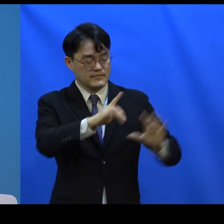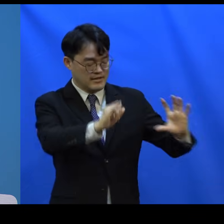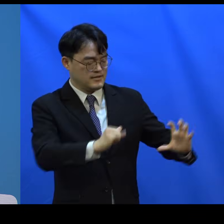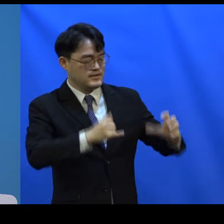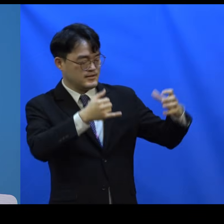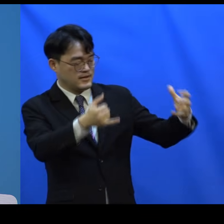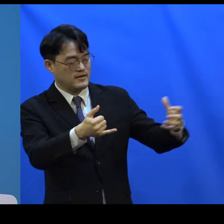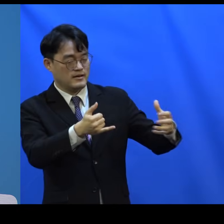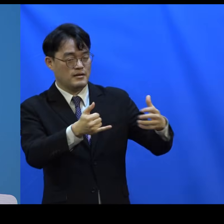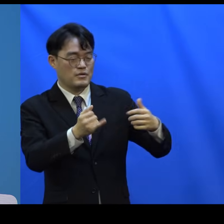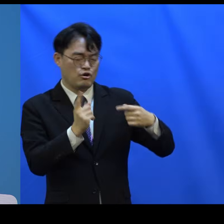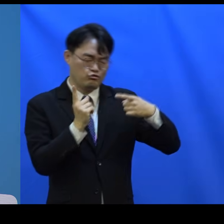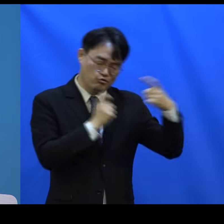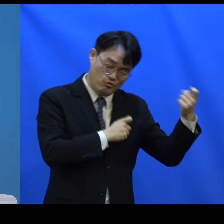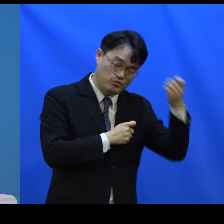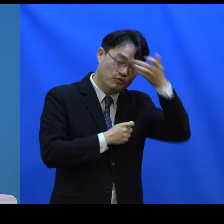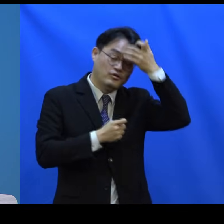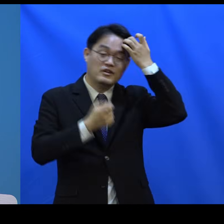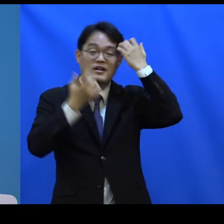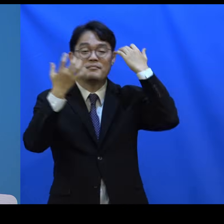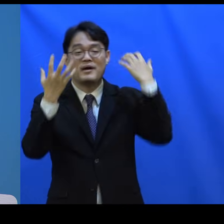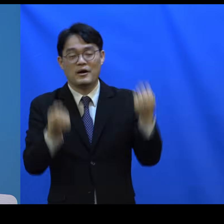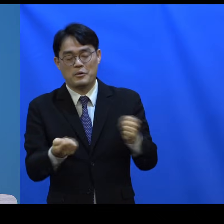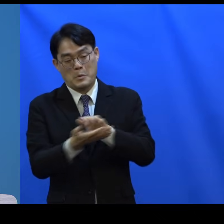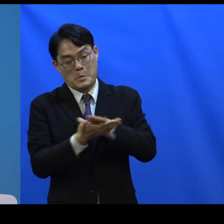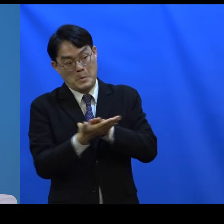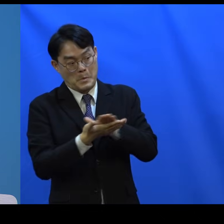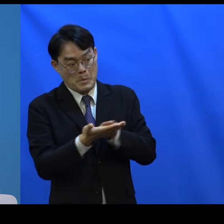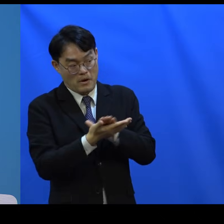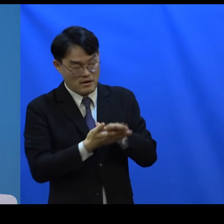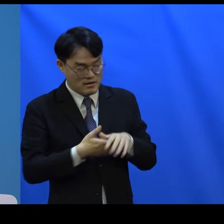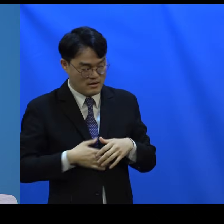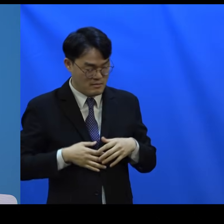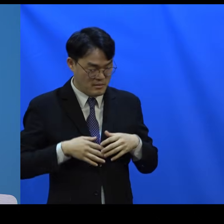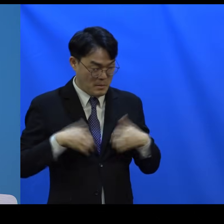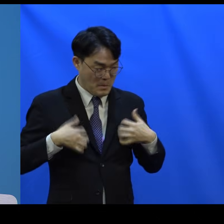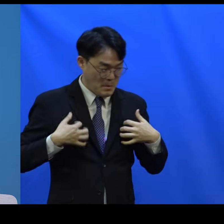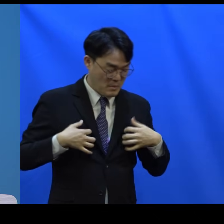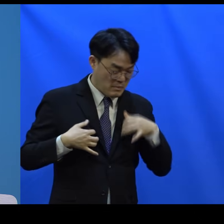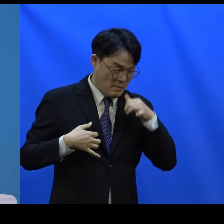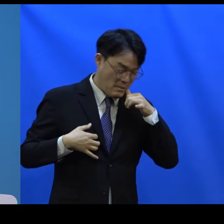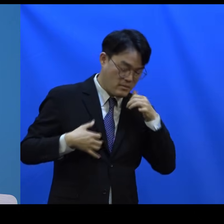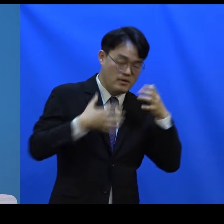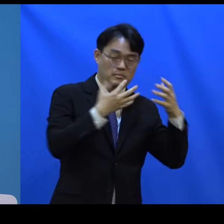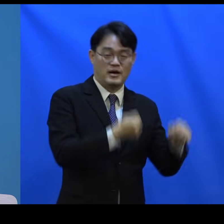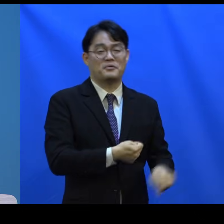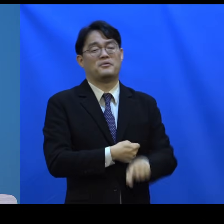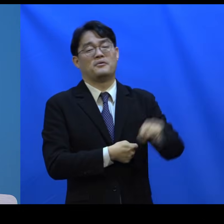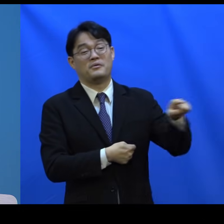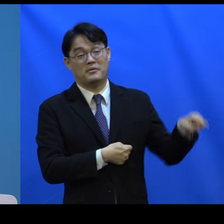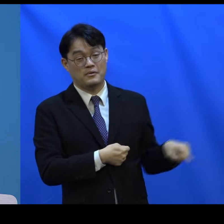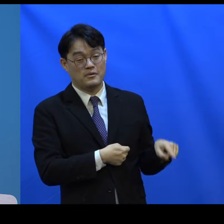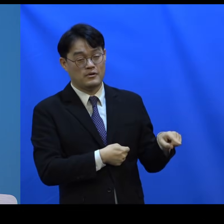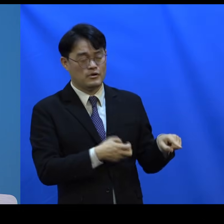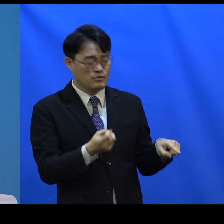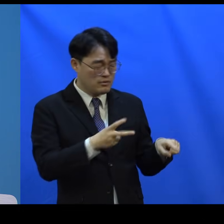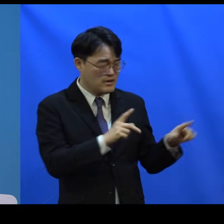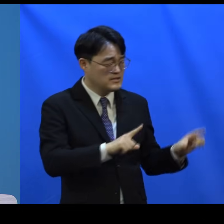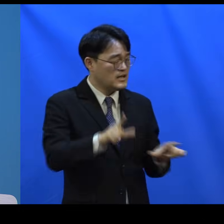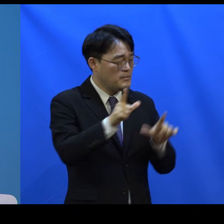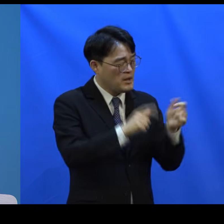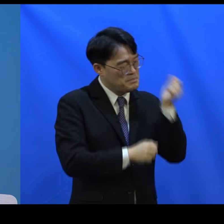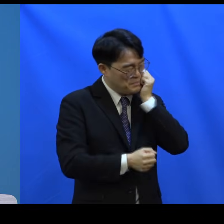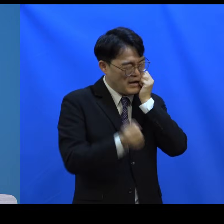여러분 유혹도 많고 뭐 한 주간 동안 우리가 살다 보면 별별 일들이 많고 우리를 좌절하게 하고 절망하게 하고 또